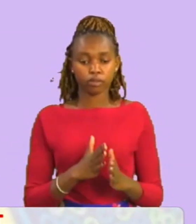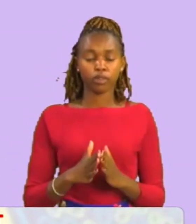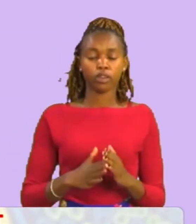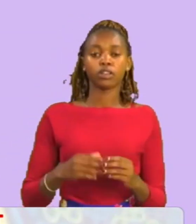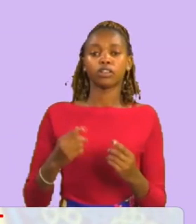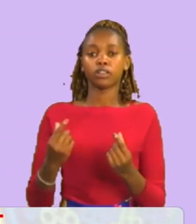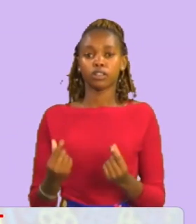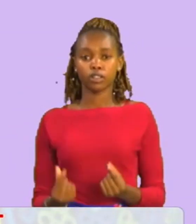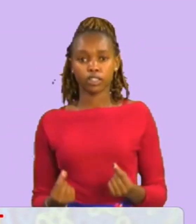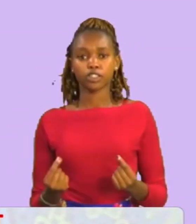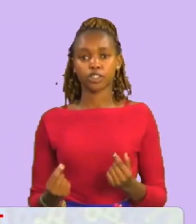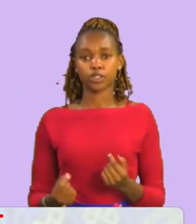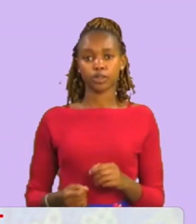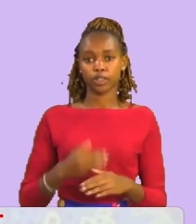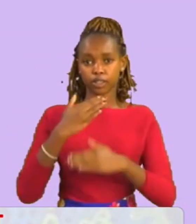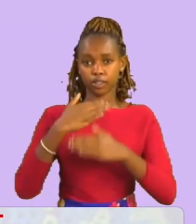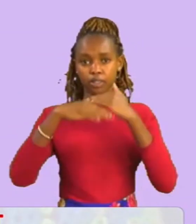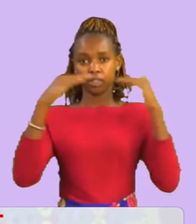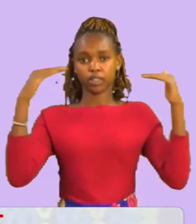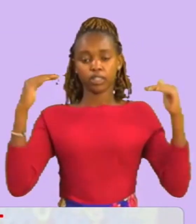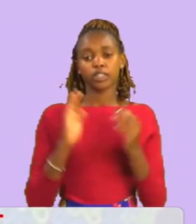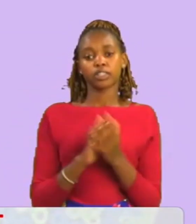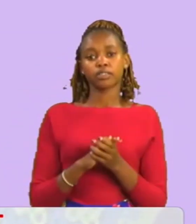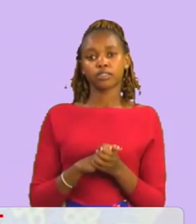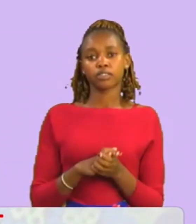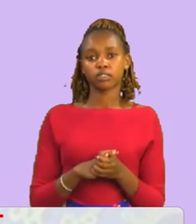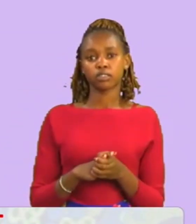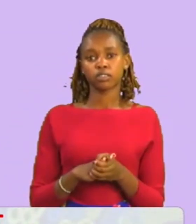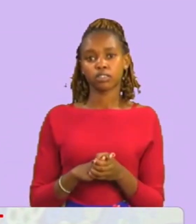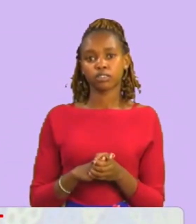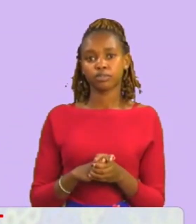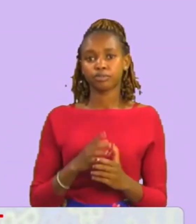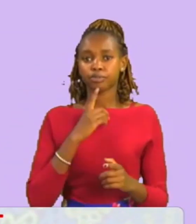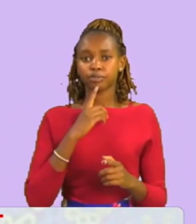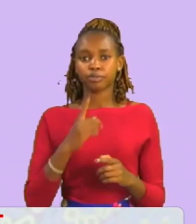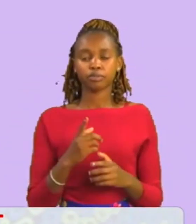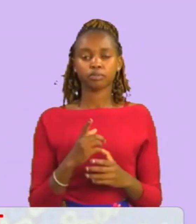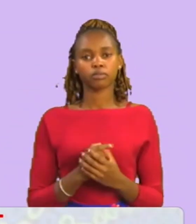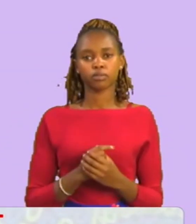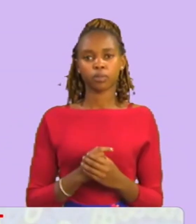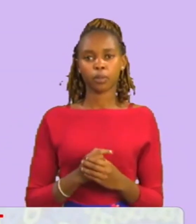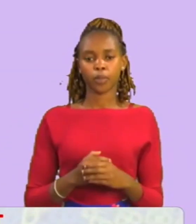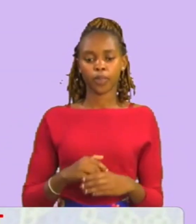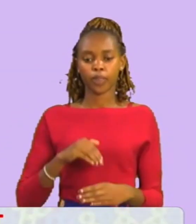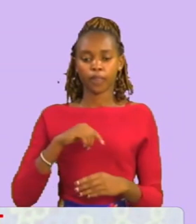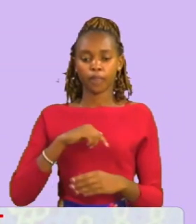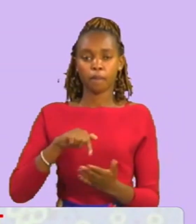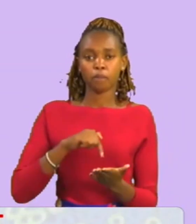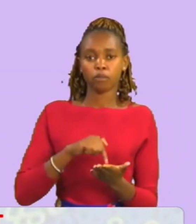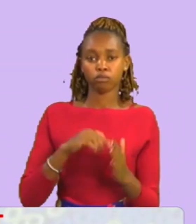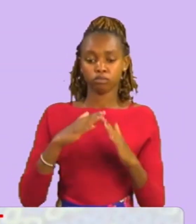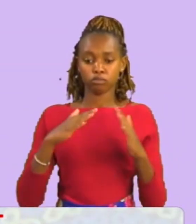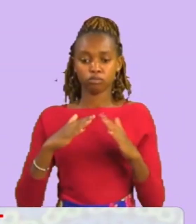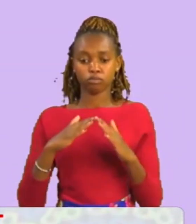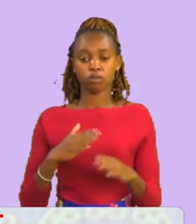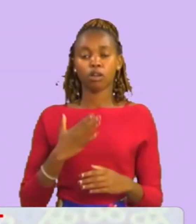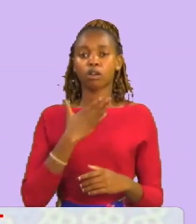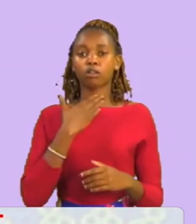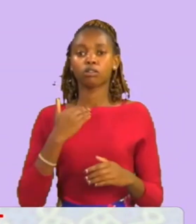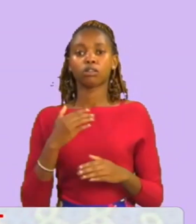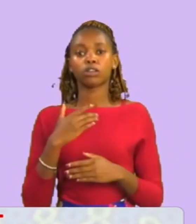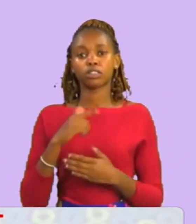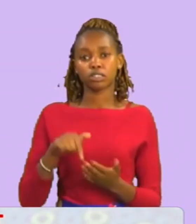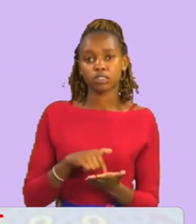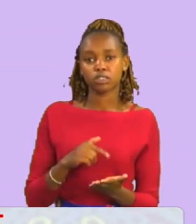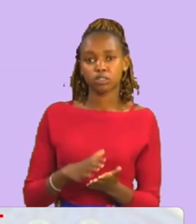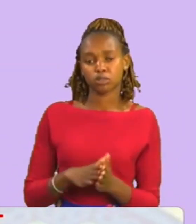heaven. Hawezi mwambia kitu yote. Unajua hiyo ndio ule msemo nyetemi alikuwa anakuambia hii haunataka ikae hivi na muangalia acha jamaa. Sikiza huyo jamaa. Acha